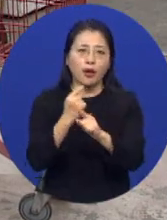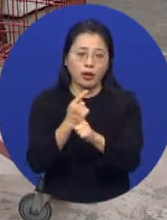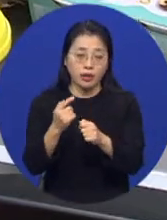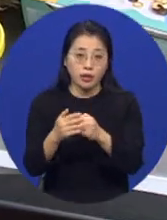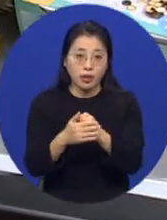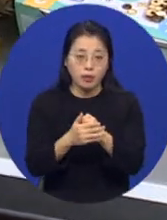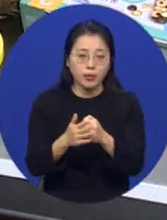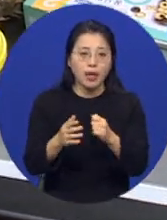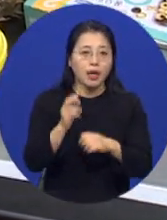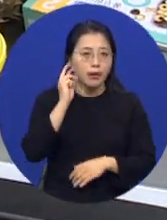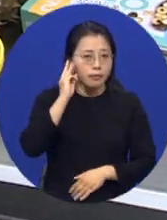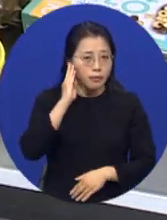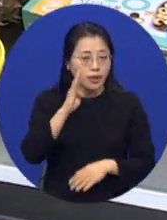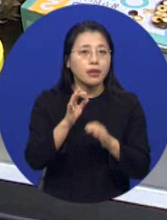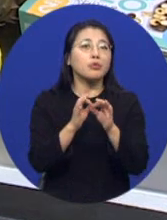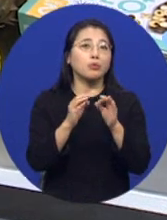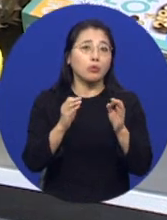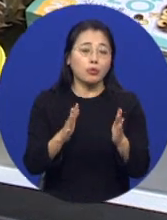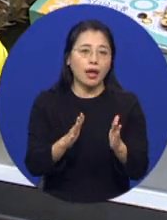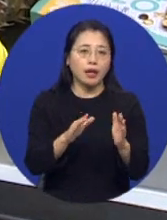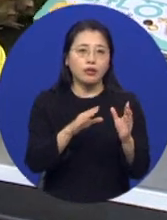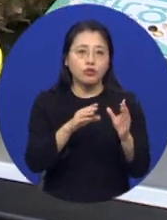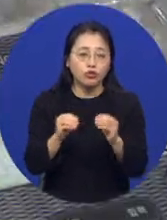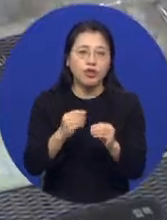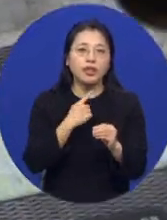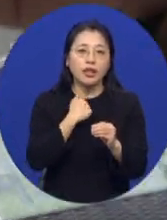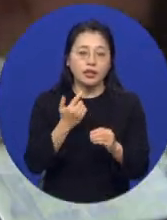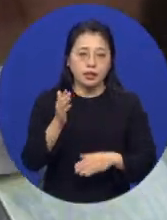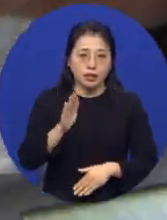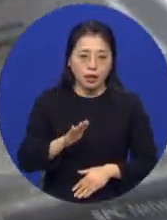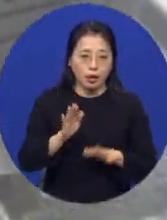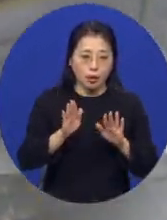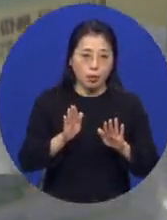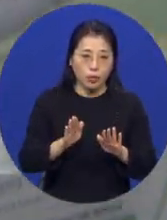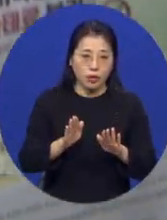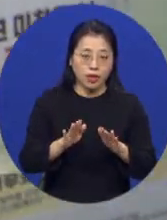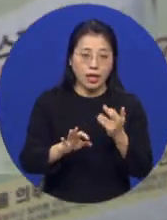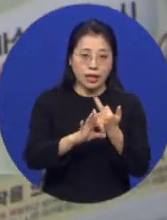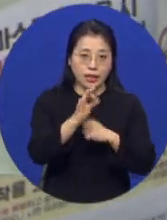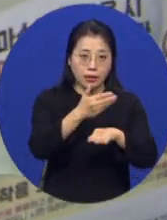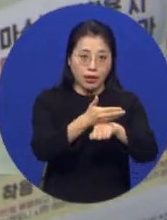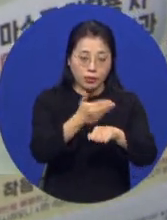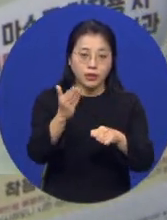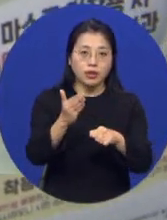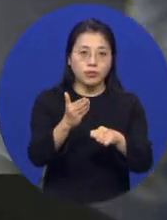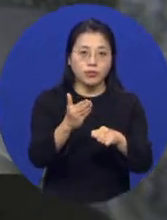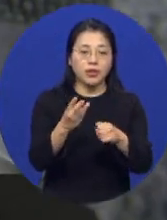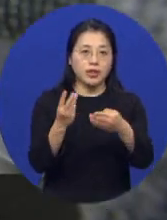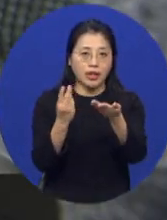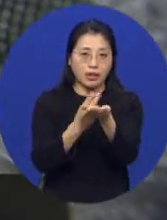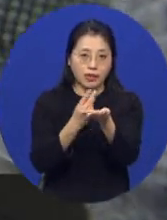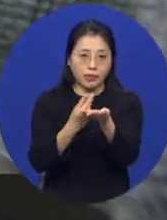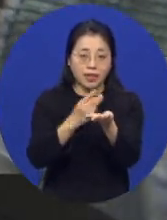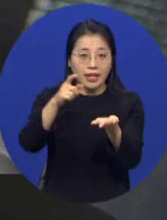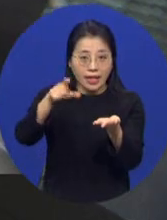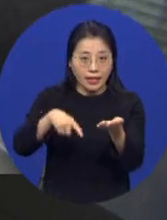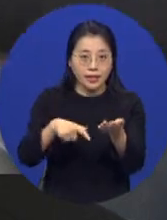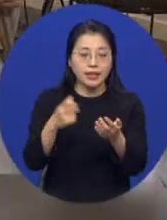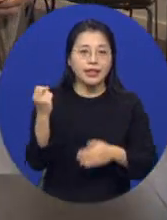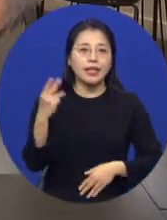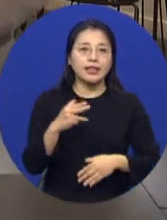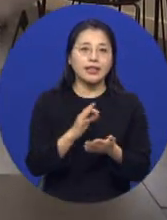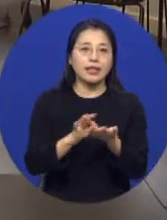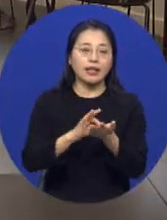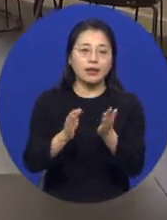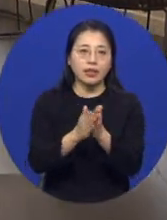전산데이터 이관 작업을 마무리하고 오늘 오전 9시부터 카드형 탐나는 전을 사용할 수 있다고